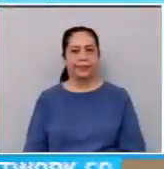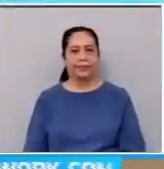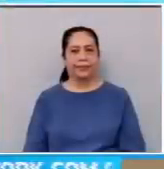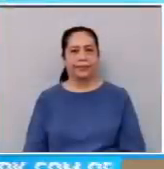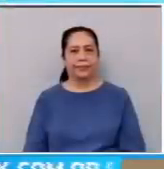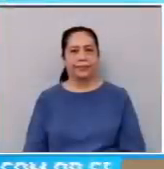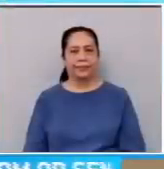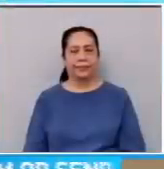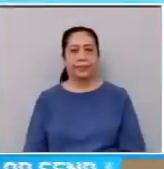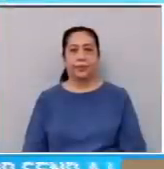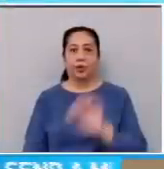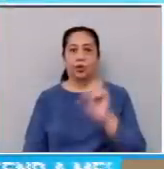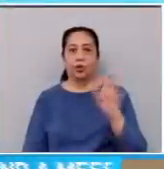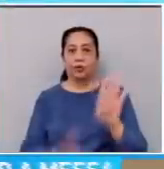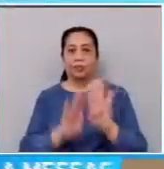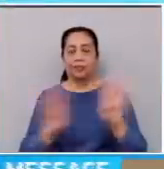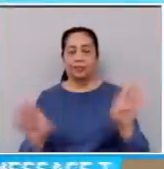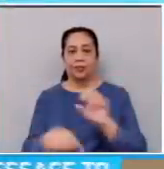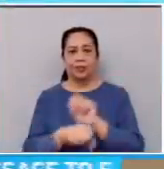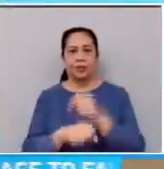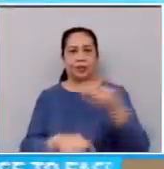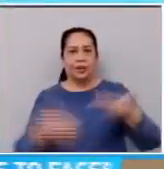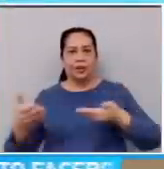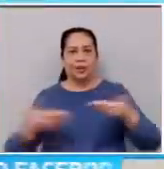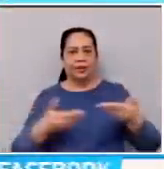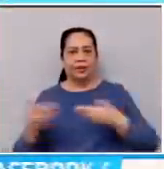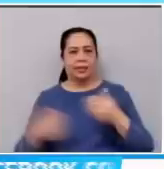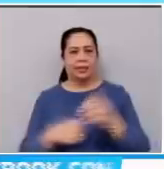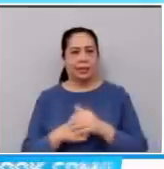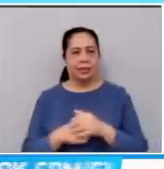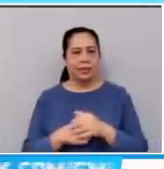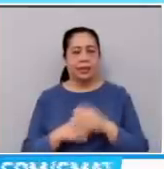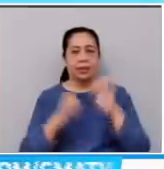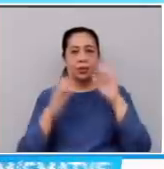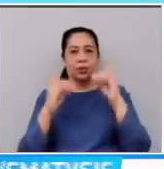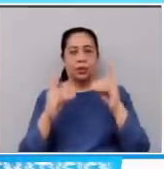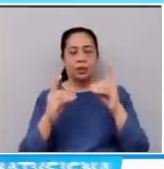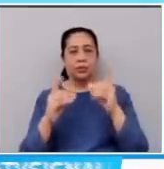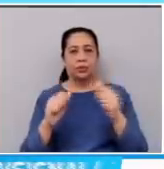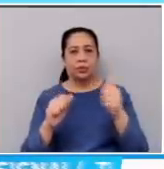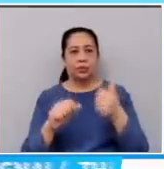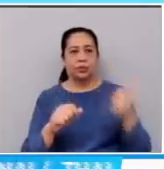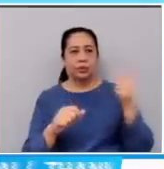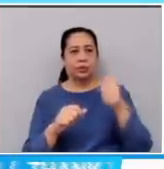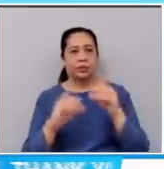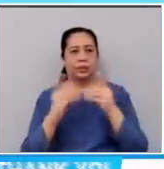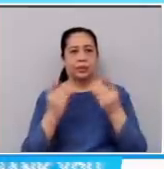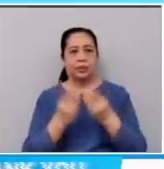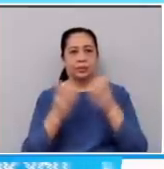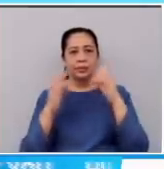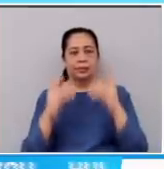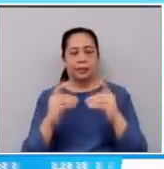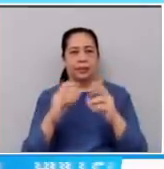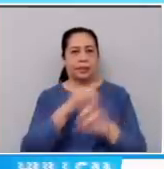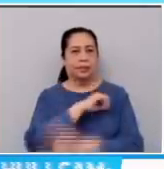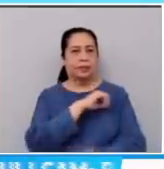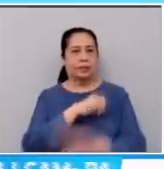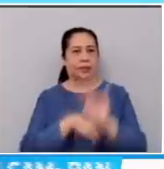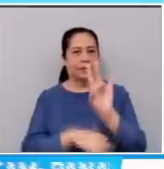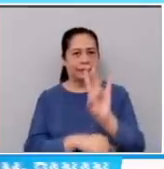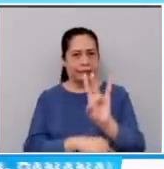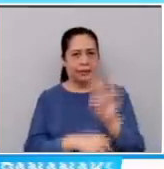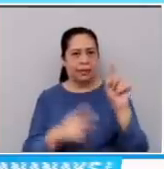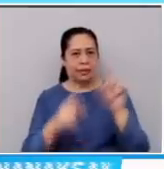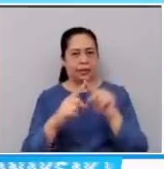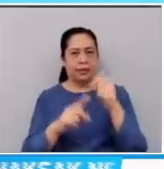Job opening po tayo, hiring ng isang Chief Education Supervisor sa Department of Education Region 7. Hanggang April 8